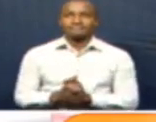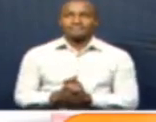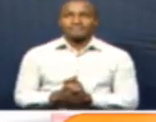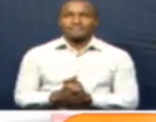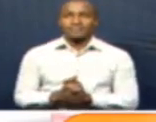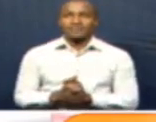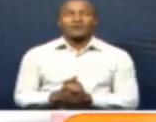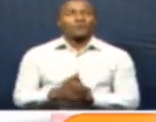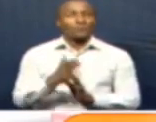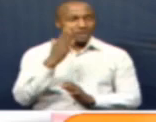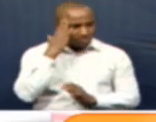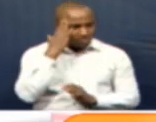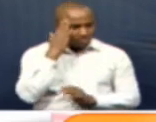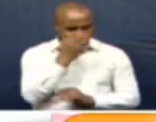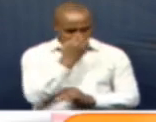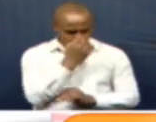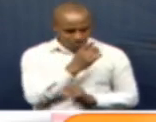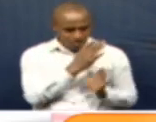tunajua wewe unajua kupanga.